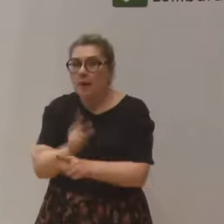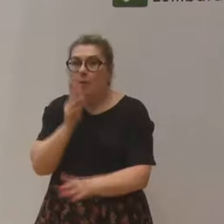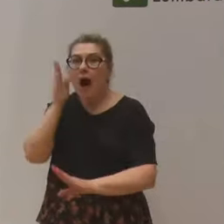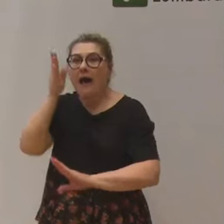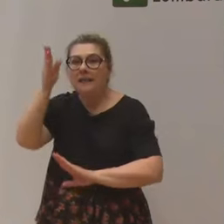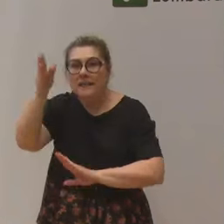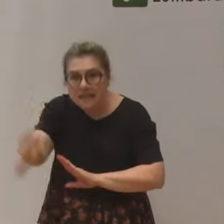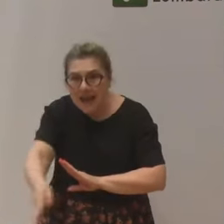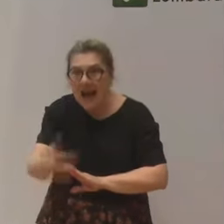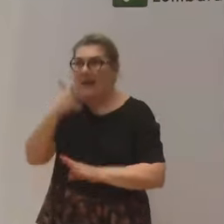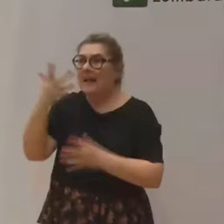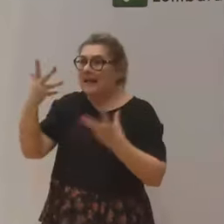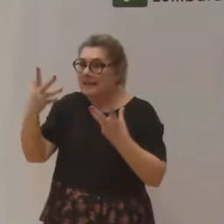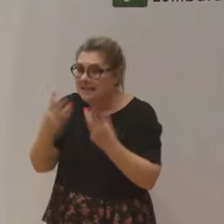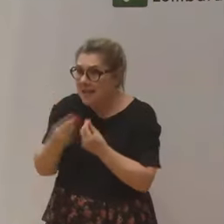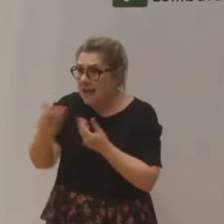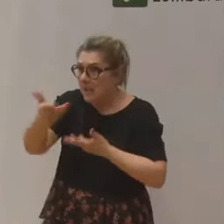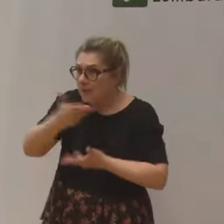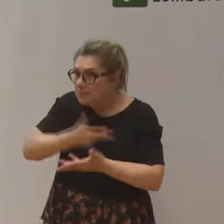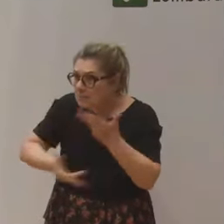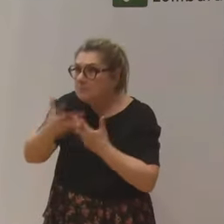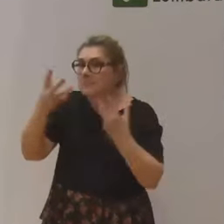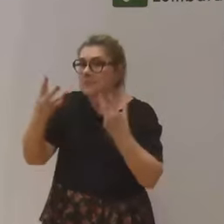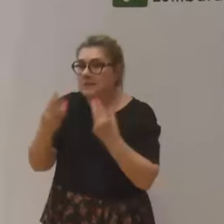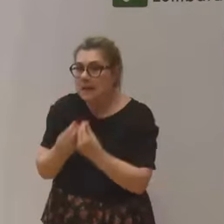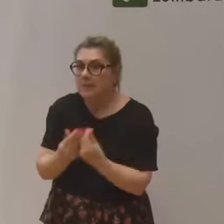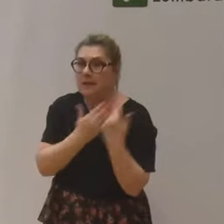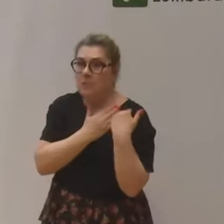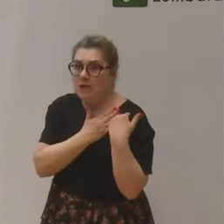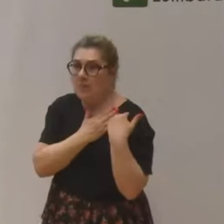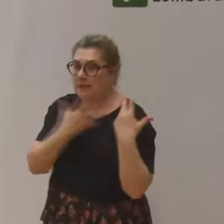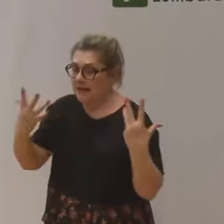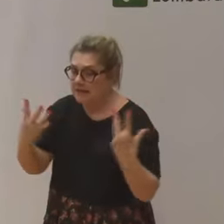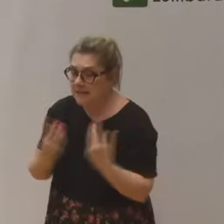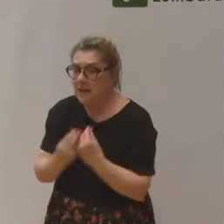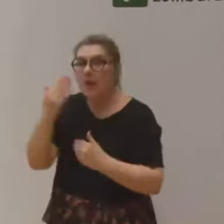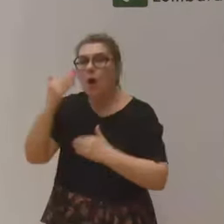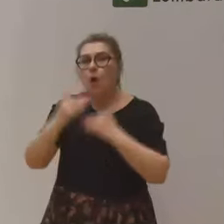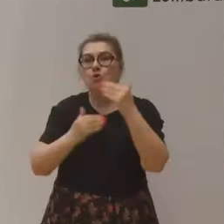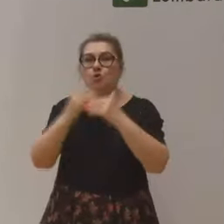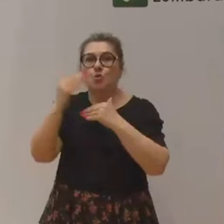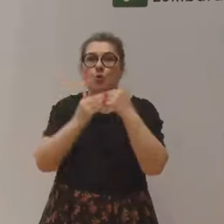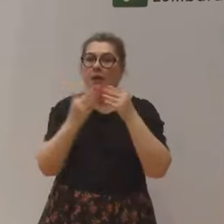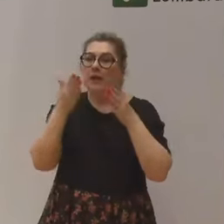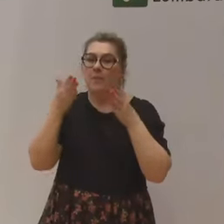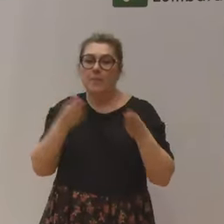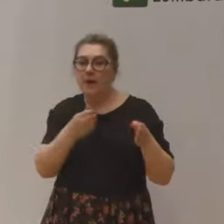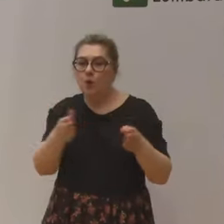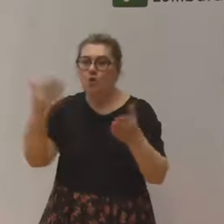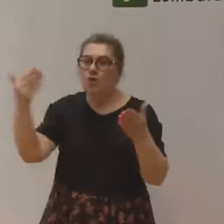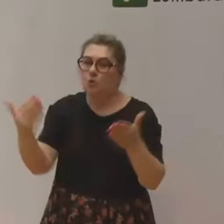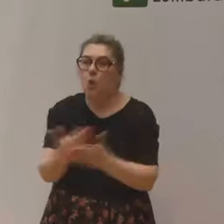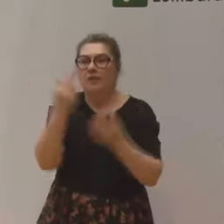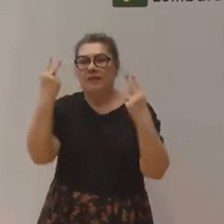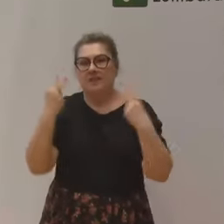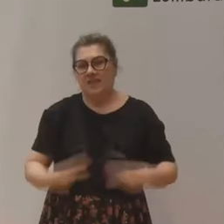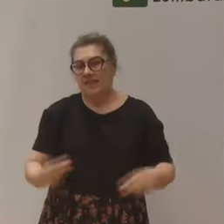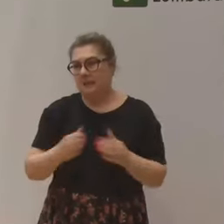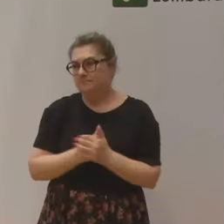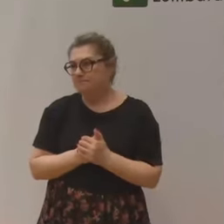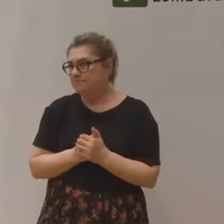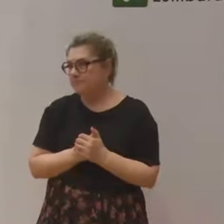andiamo corresponsabilmente tutti insieme a costruire dei nuovi percorsi di vita.